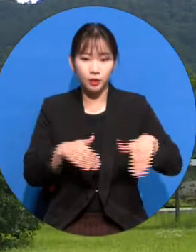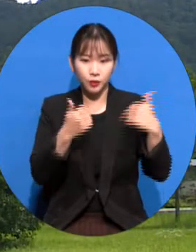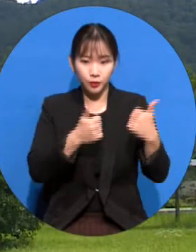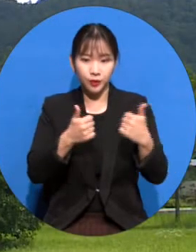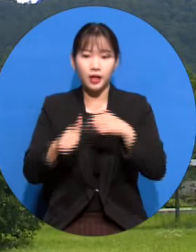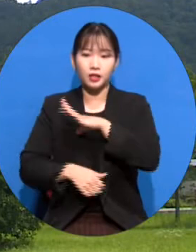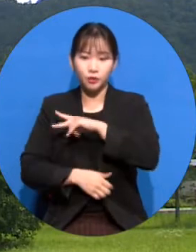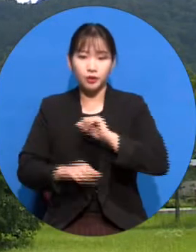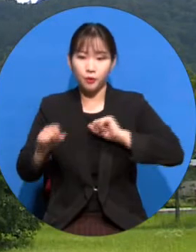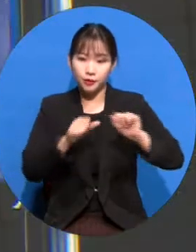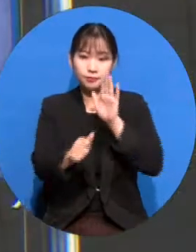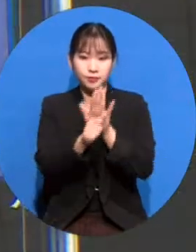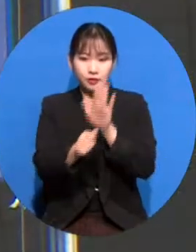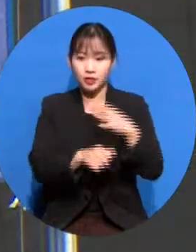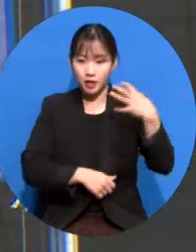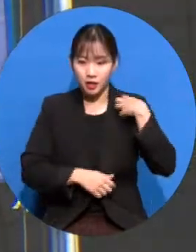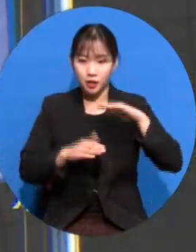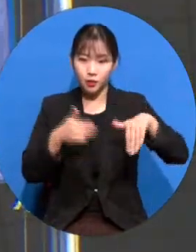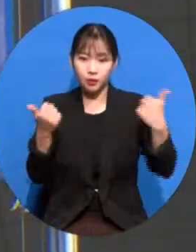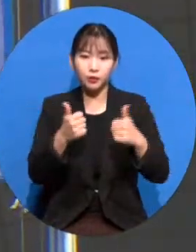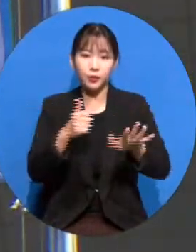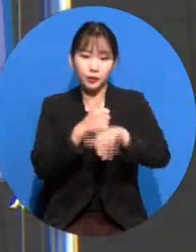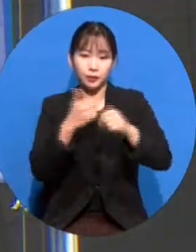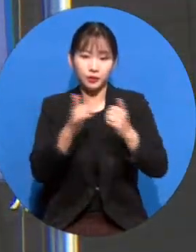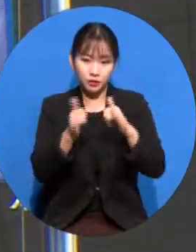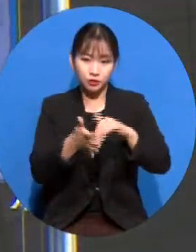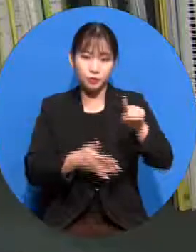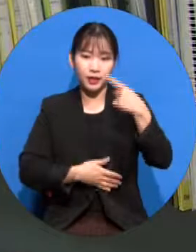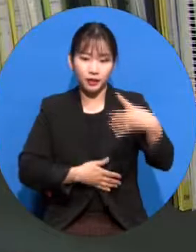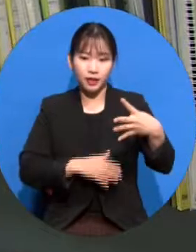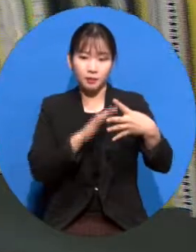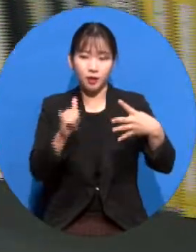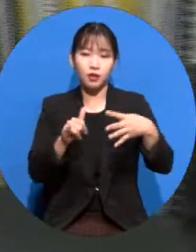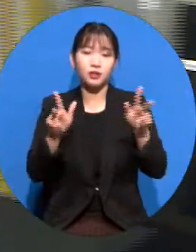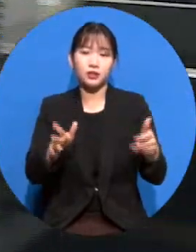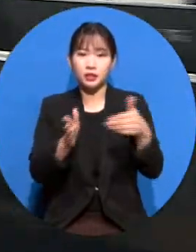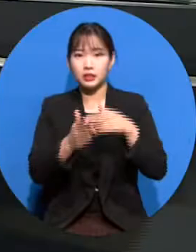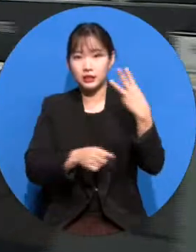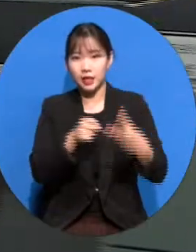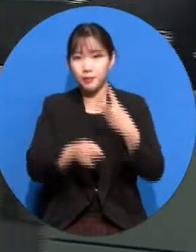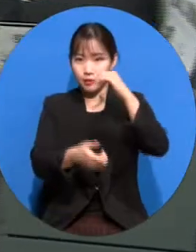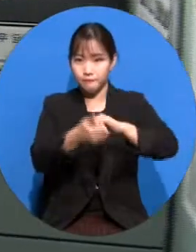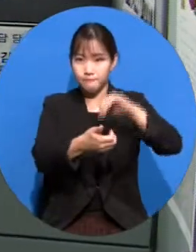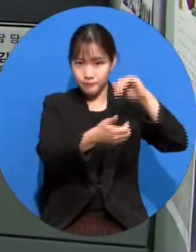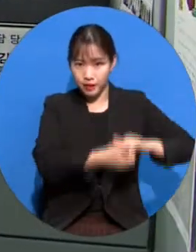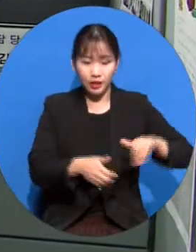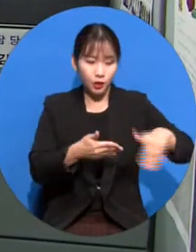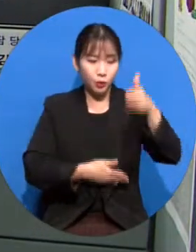전남도의회와 의원들의 활동을 지원하는 도의회 소속 직원은 현재 104명. 그동안 3년을 기한으로